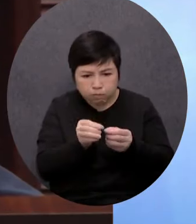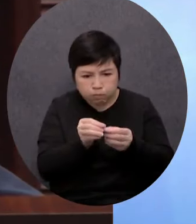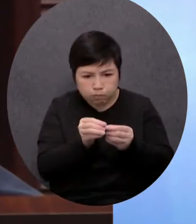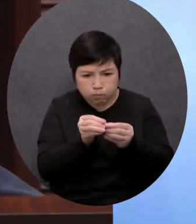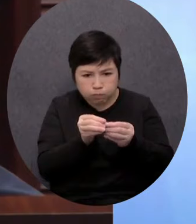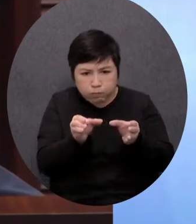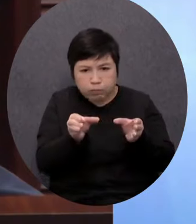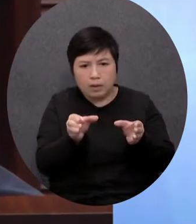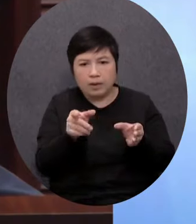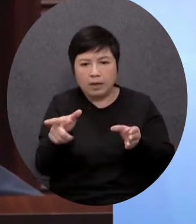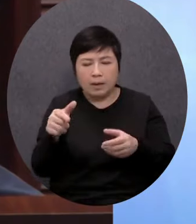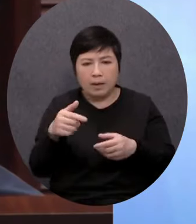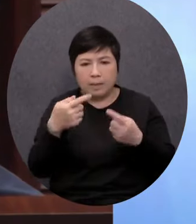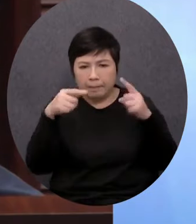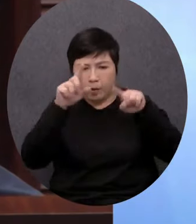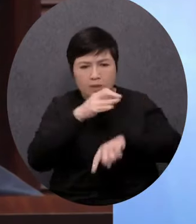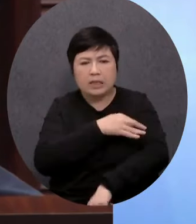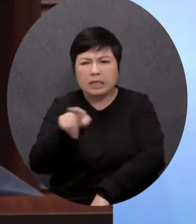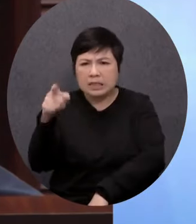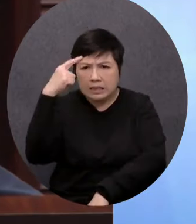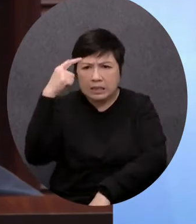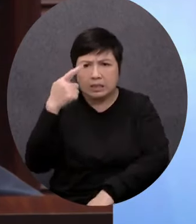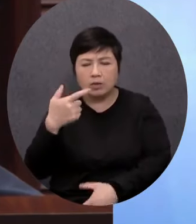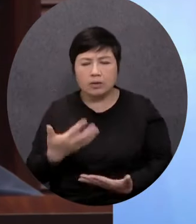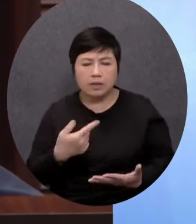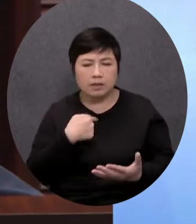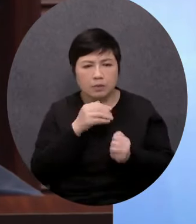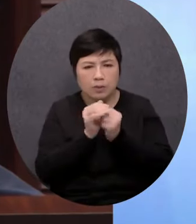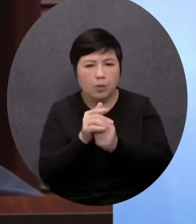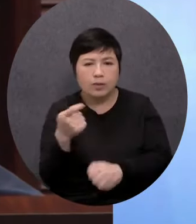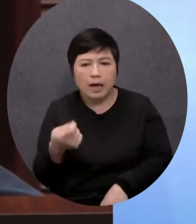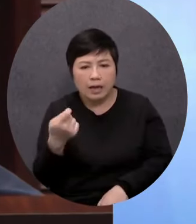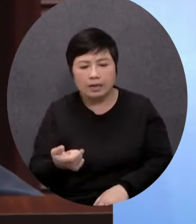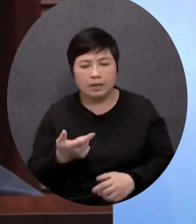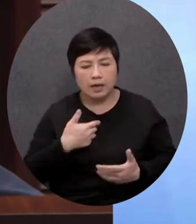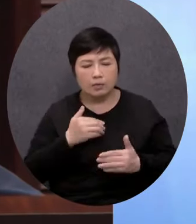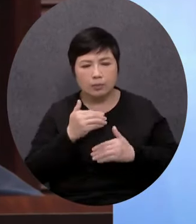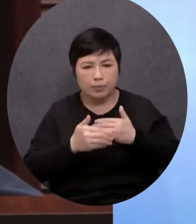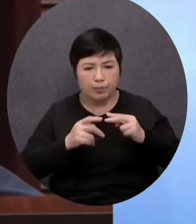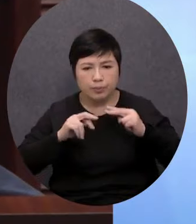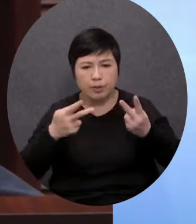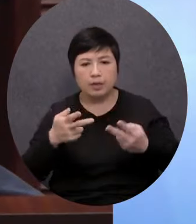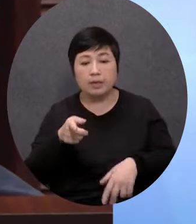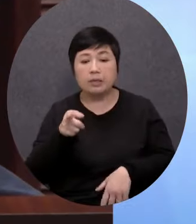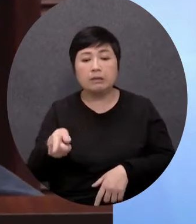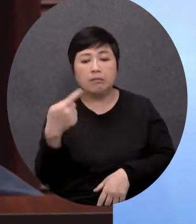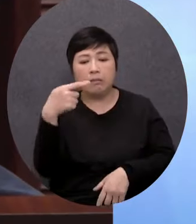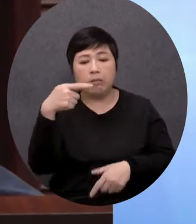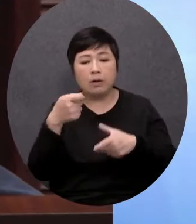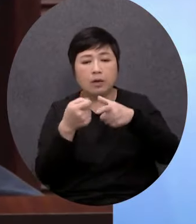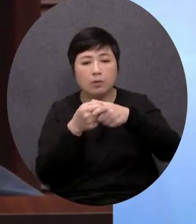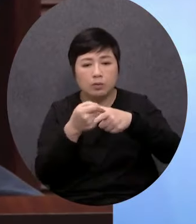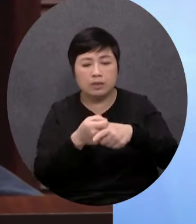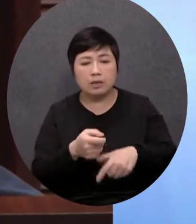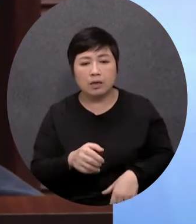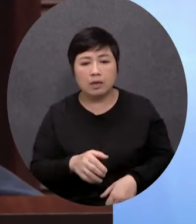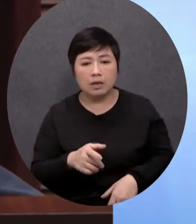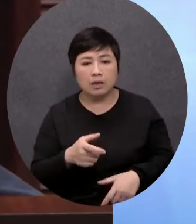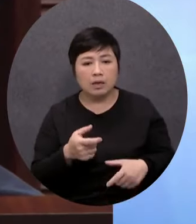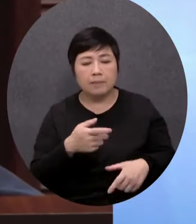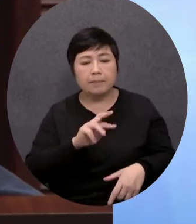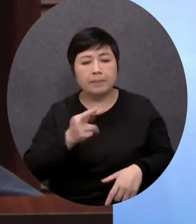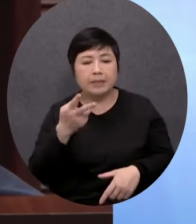博士你都知道，我現在的要求很簡單，與時並進， 而家得你一間公司啦，你將會變